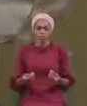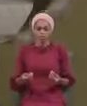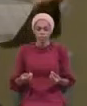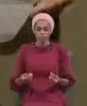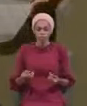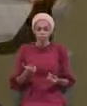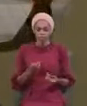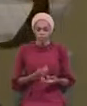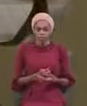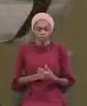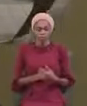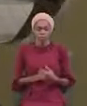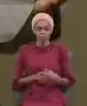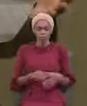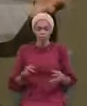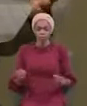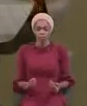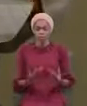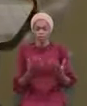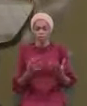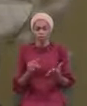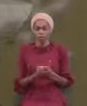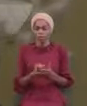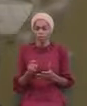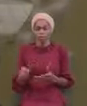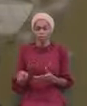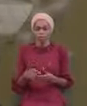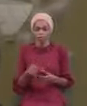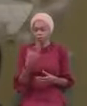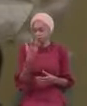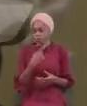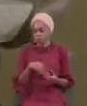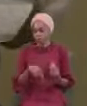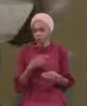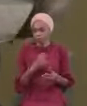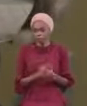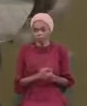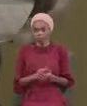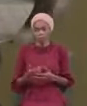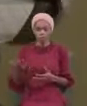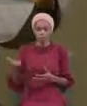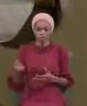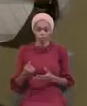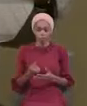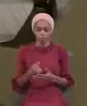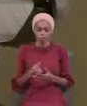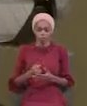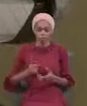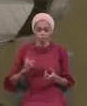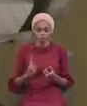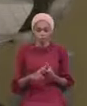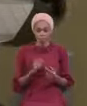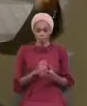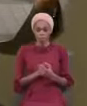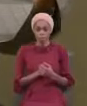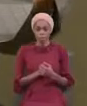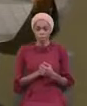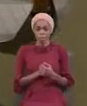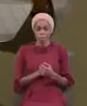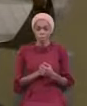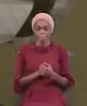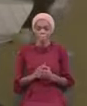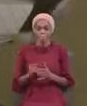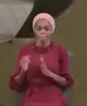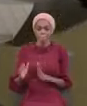don il a parlé était supposé les aller pour